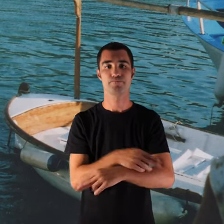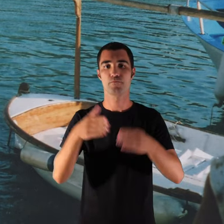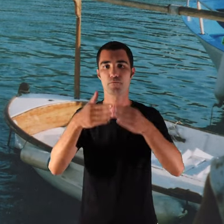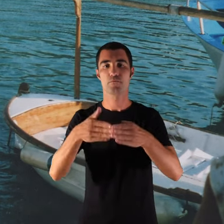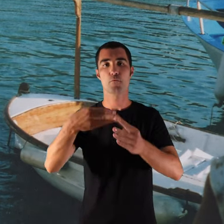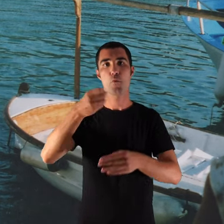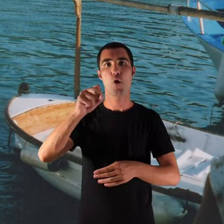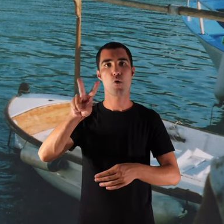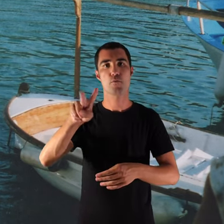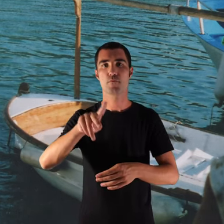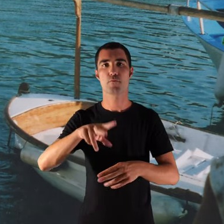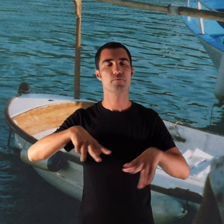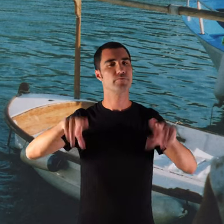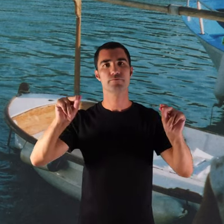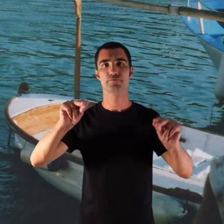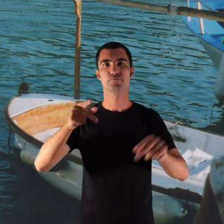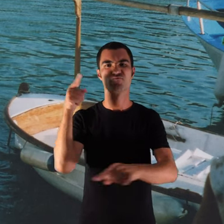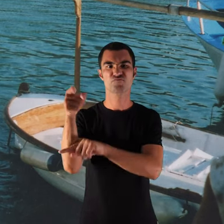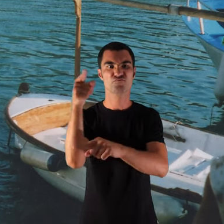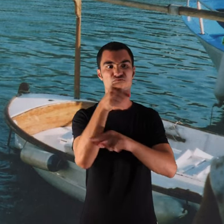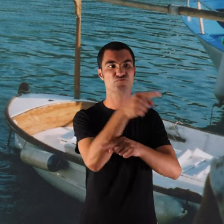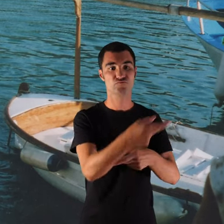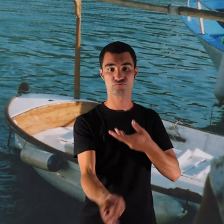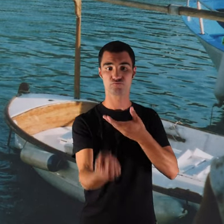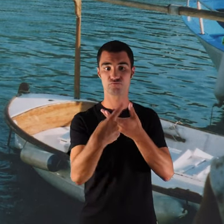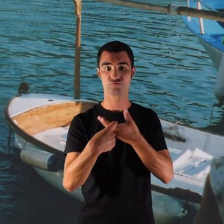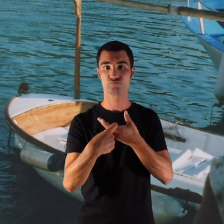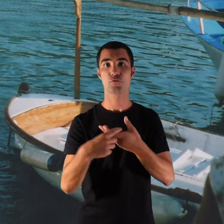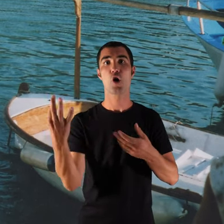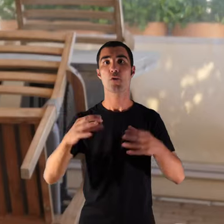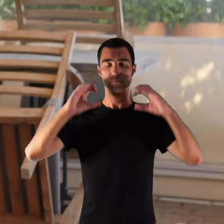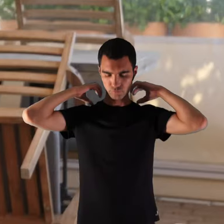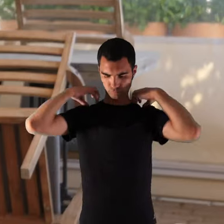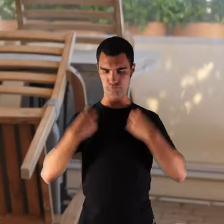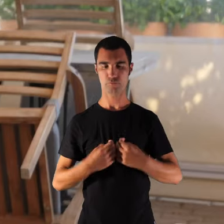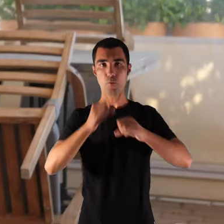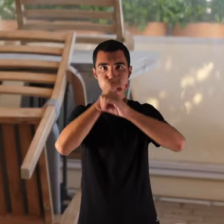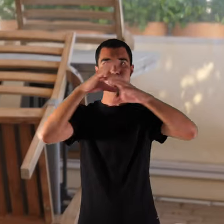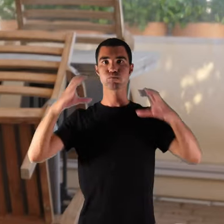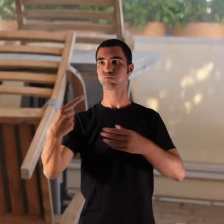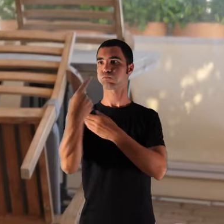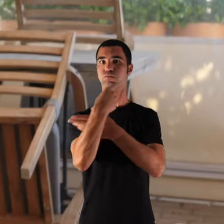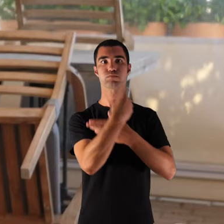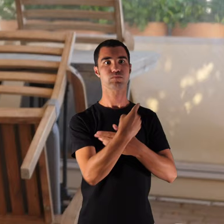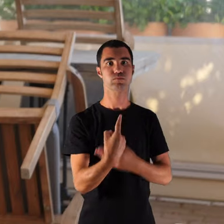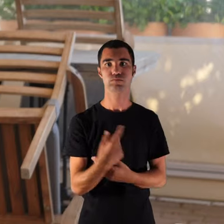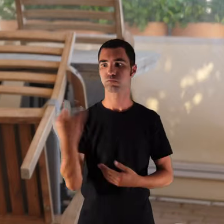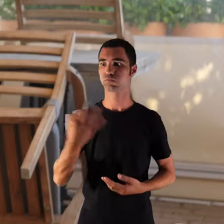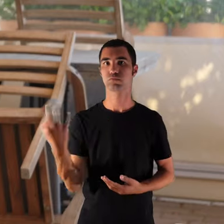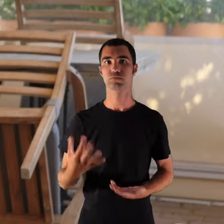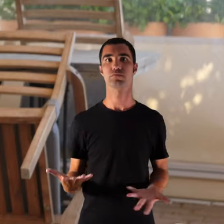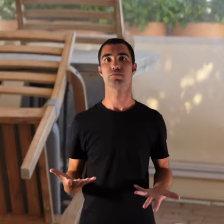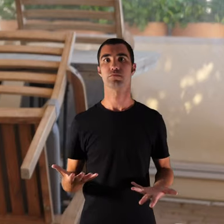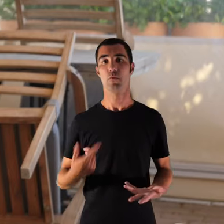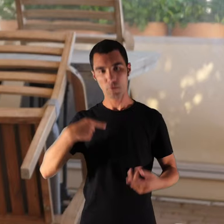mamma. Obligaven a tots els que anaven a la barca a posar-li un salvavides. Hi havia de menester d'haver 200